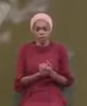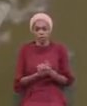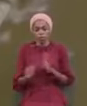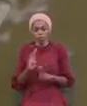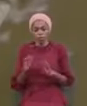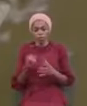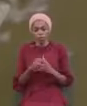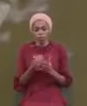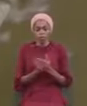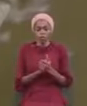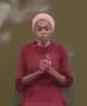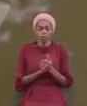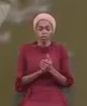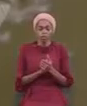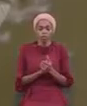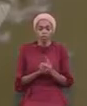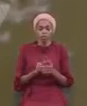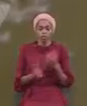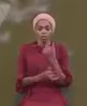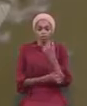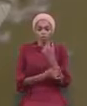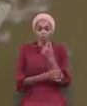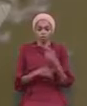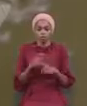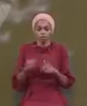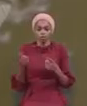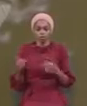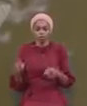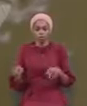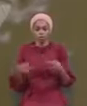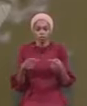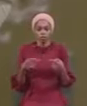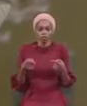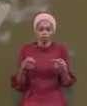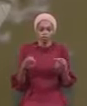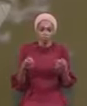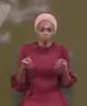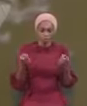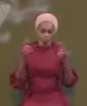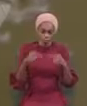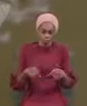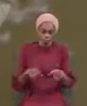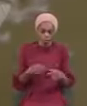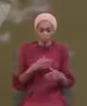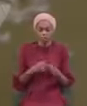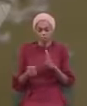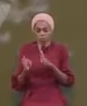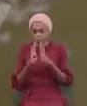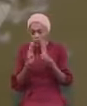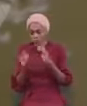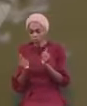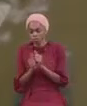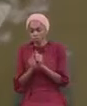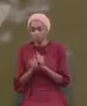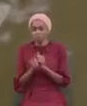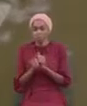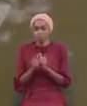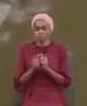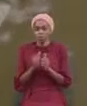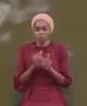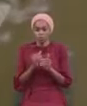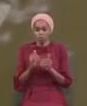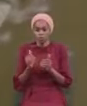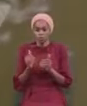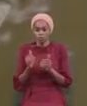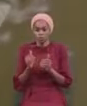après l'autre nous discutons avec eux c a dit personne dont je parlais de